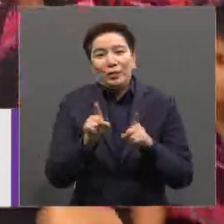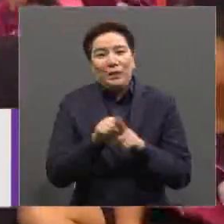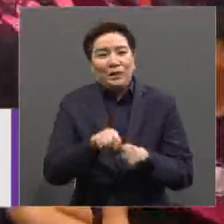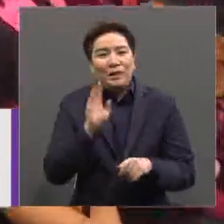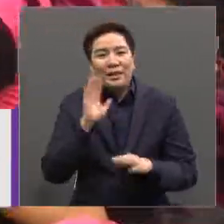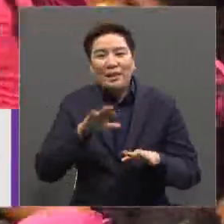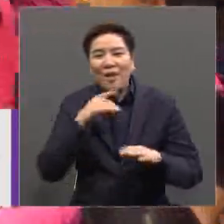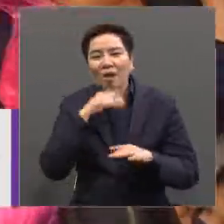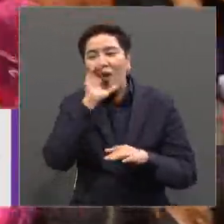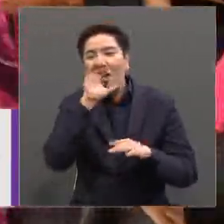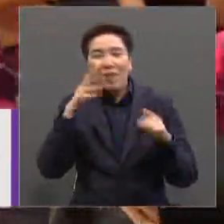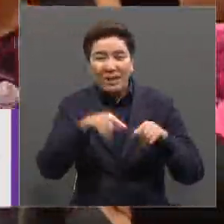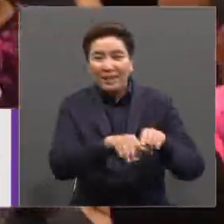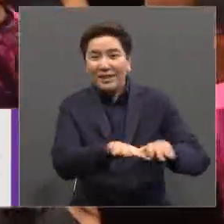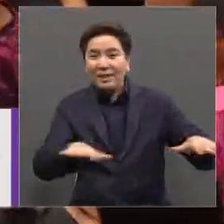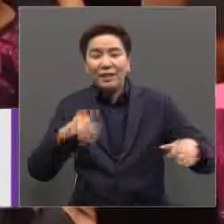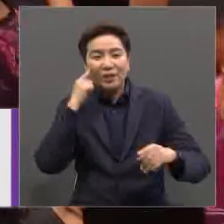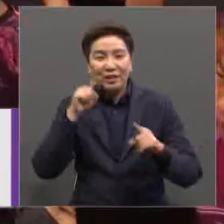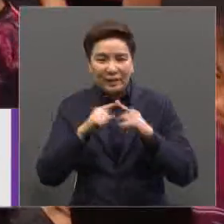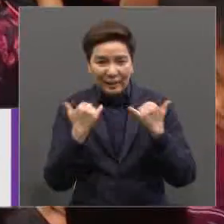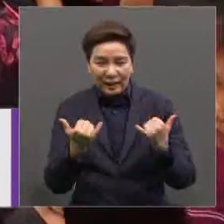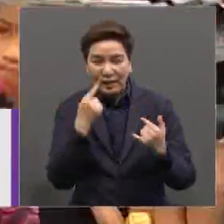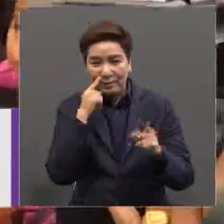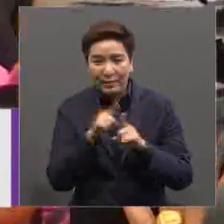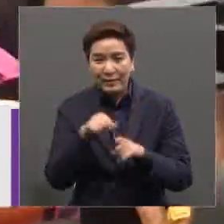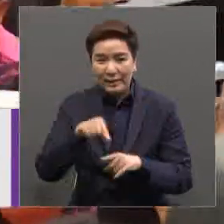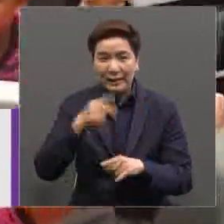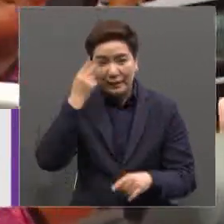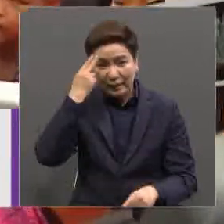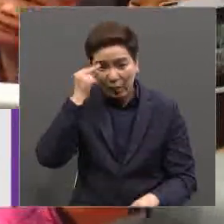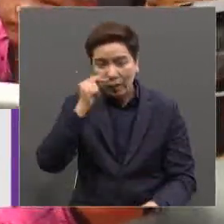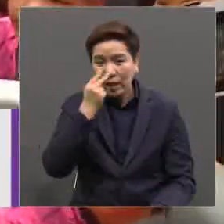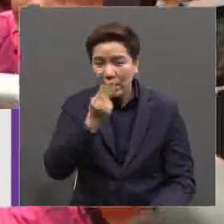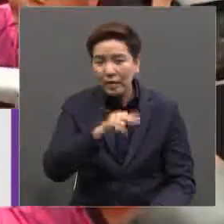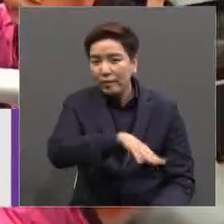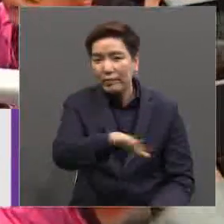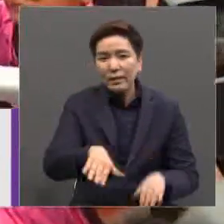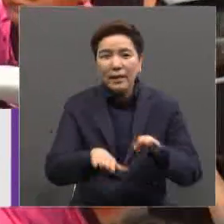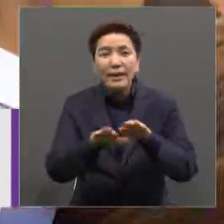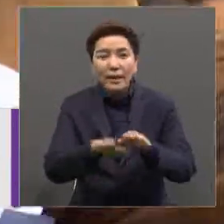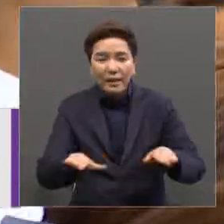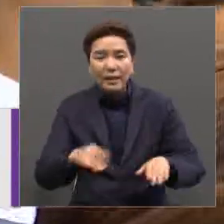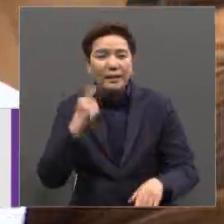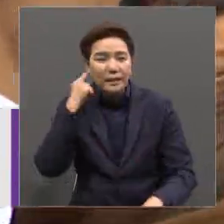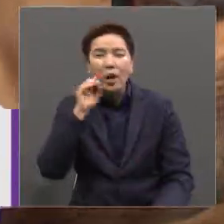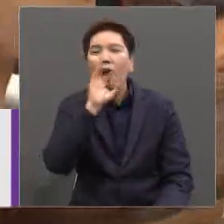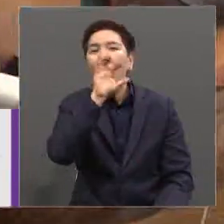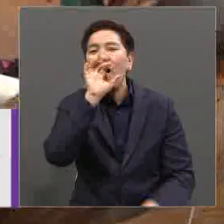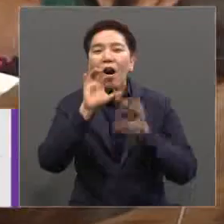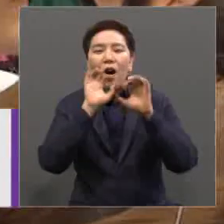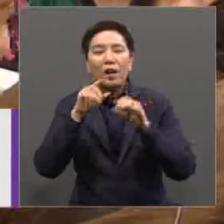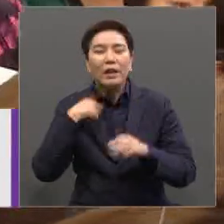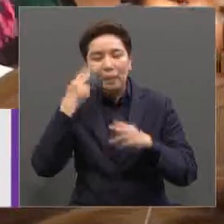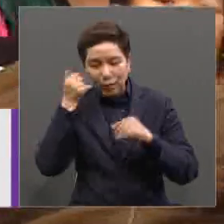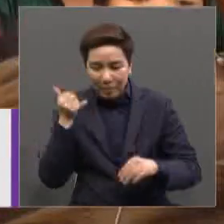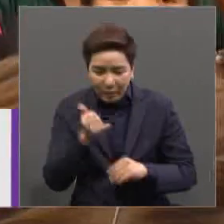รองกรี๊ดกว่านี้อีกนะ ใช่นะครับก็เนี่ยฮะท่านนายกเห็นน้องๆหนูๆเนี่ยส่งเสียงกรี๊ดกราดแบบนี้ก็เล